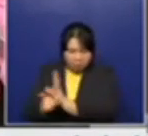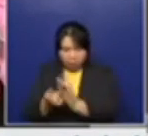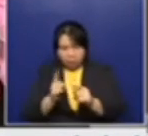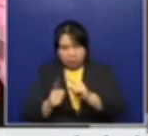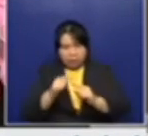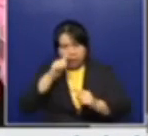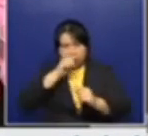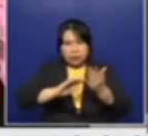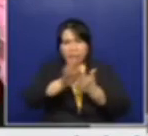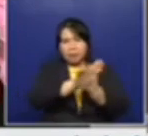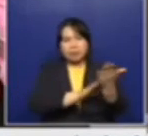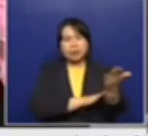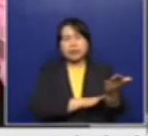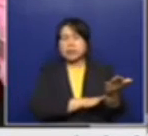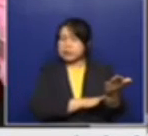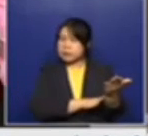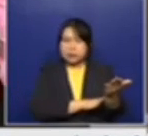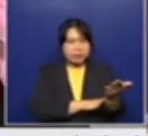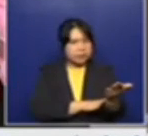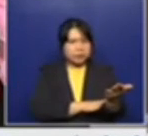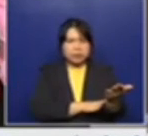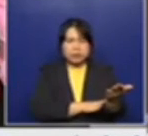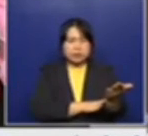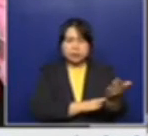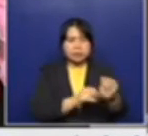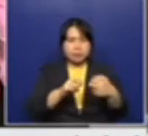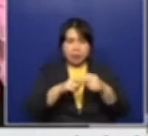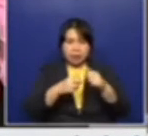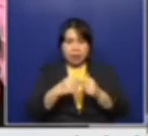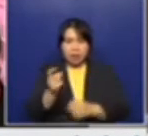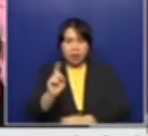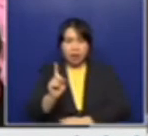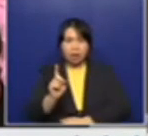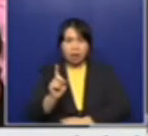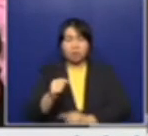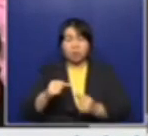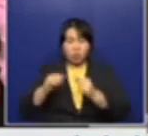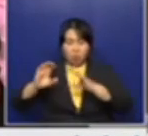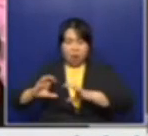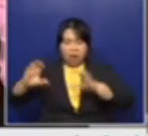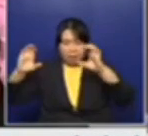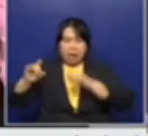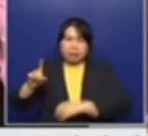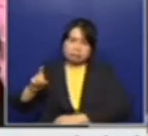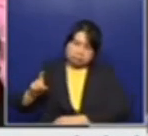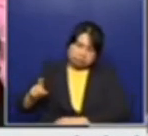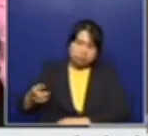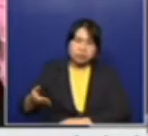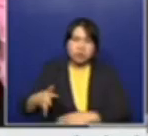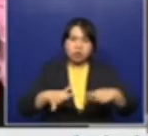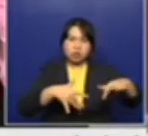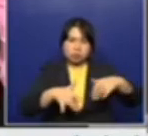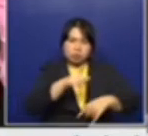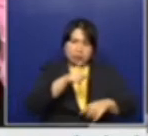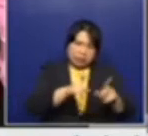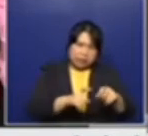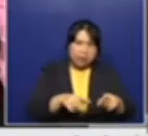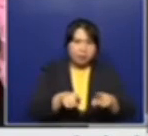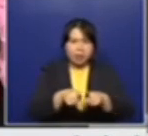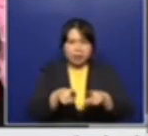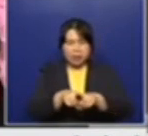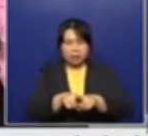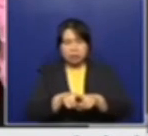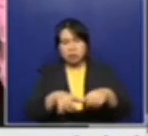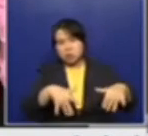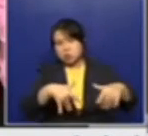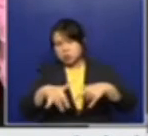ประเทศชาติก็จะเกิดขึ้นไม่ว่าจะเป็นตัวรัฐบาลเองและตัวพี่น้องประชาชนก็คงจะ